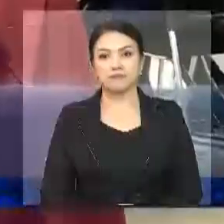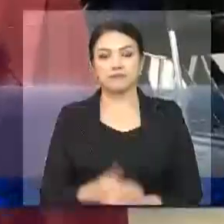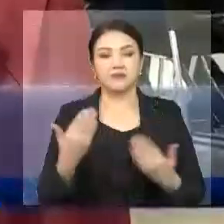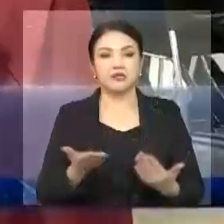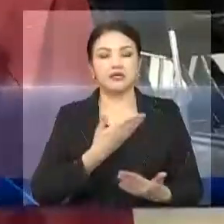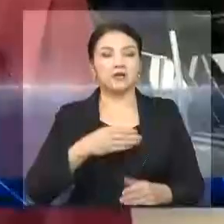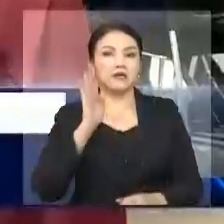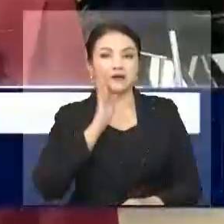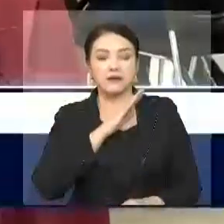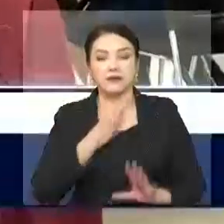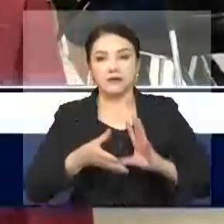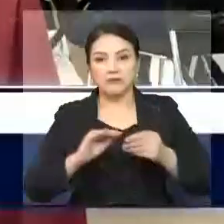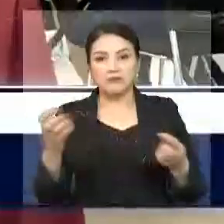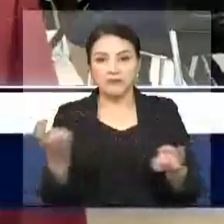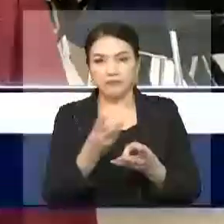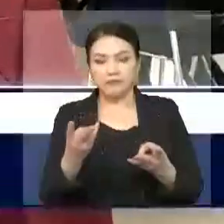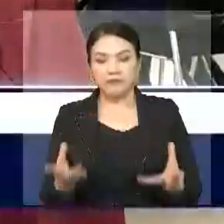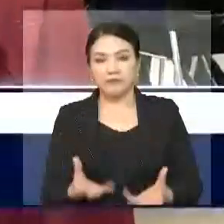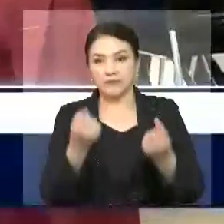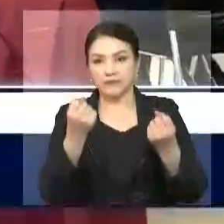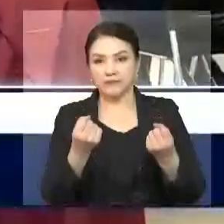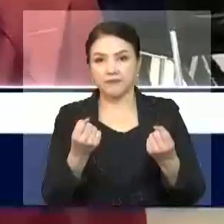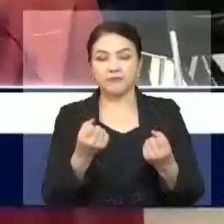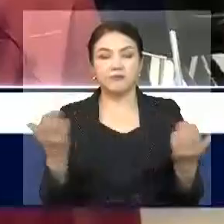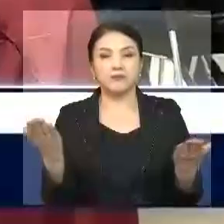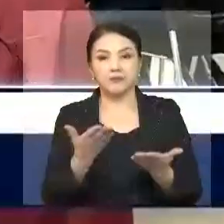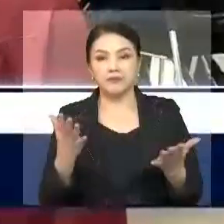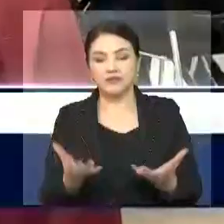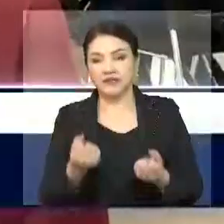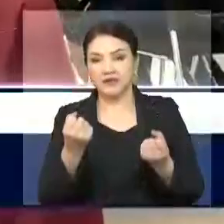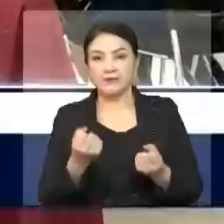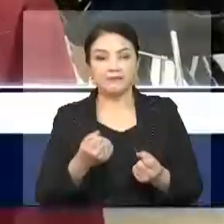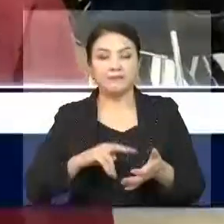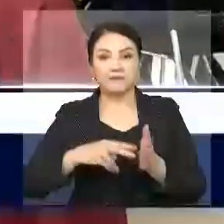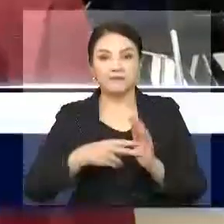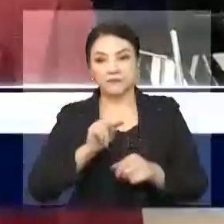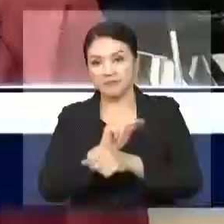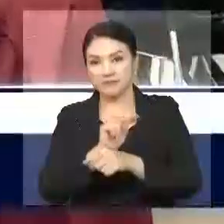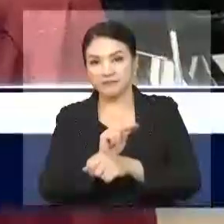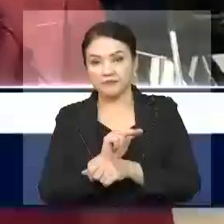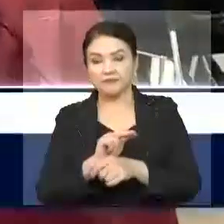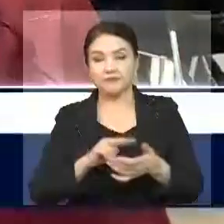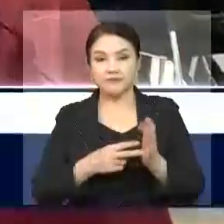нашим женщинам, нашему обществу очень нужна поддержка. А какая поддержка именно вот в плане обучения,